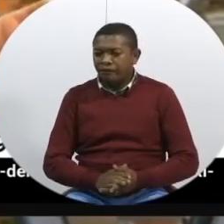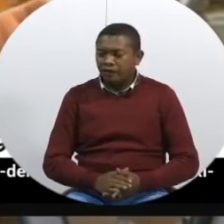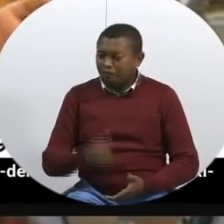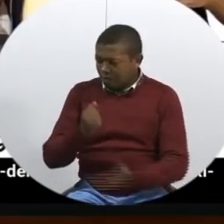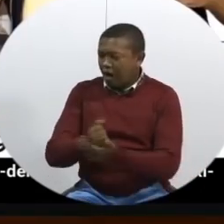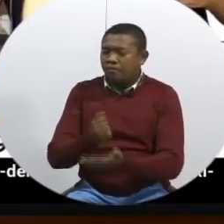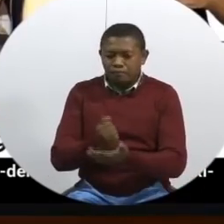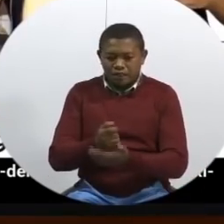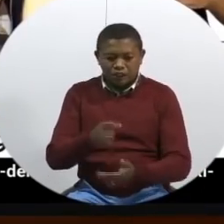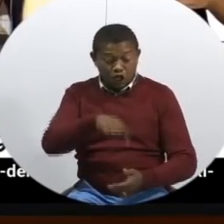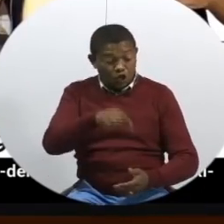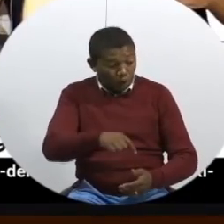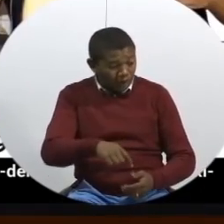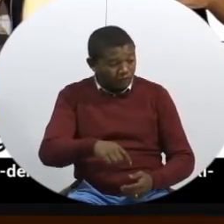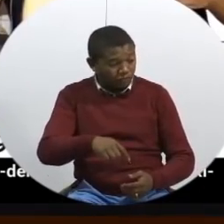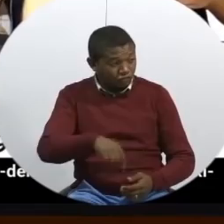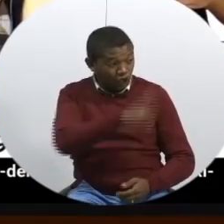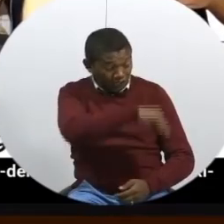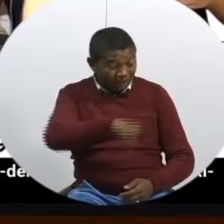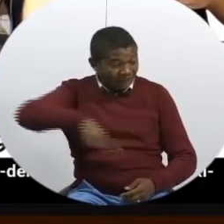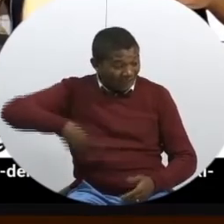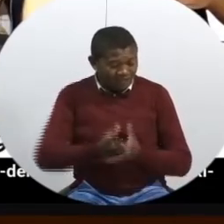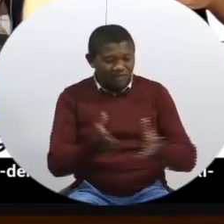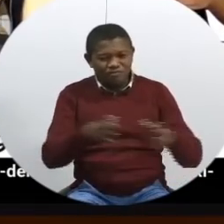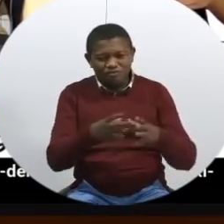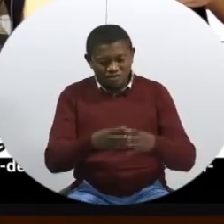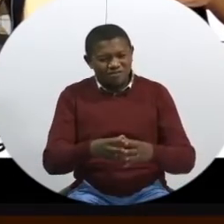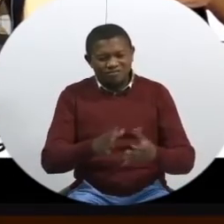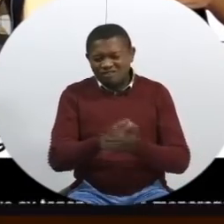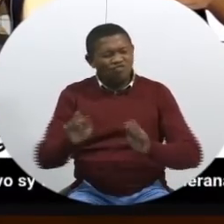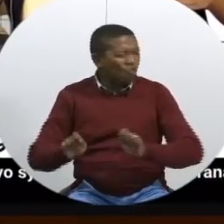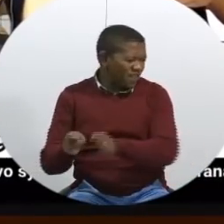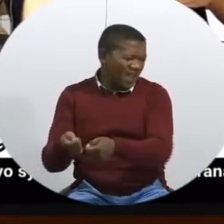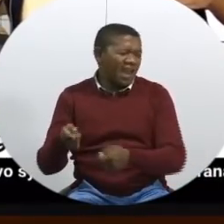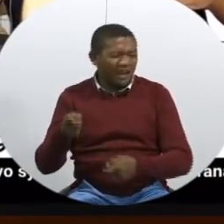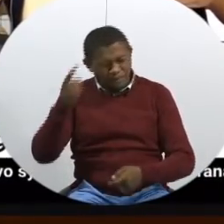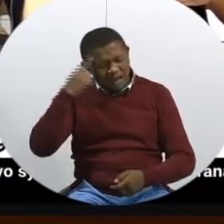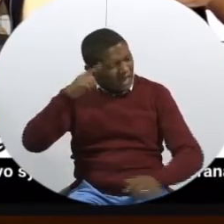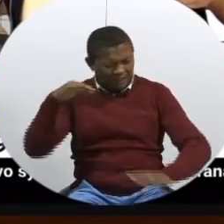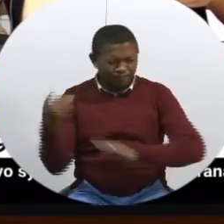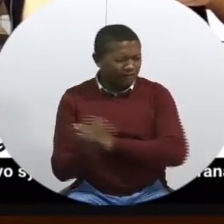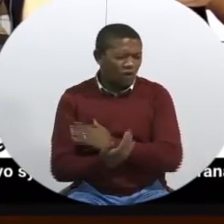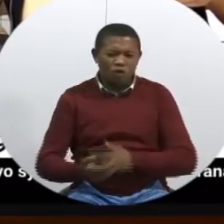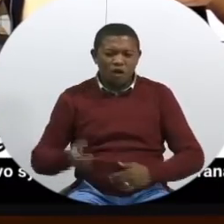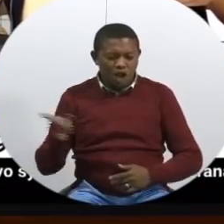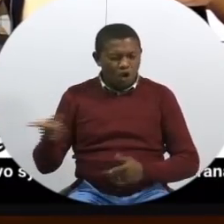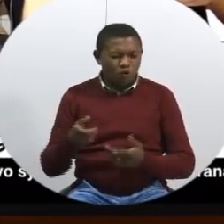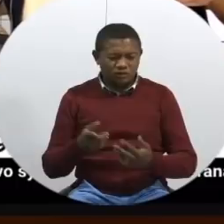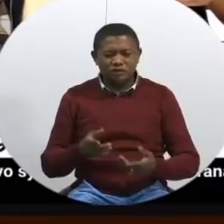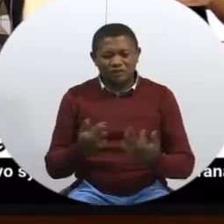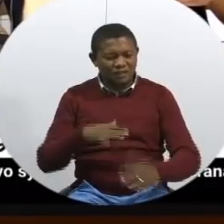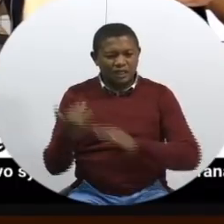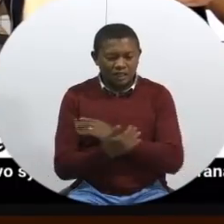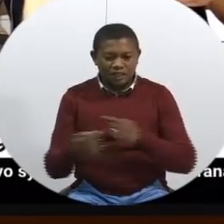voromisa androany ary io moa tsy voatery hoe ho fantatry ny filoham-pirenena ny zavatra rehetra rehetra fa androany any teny